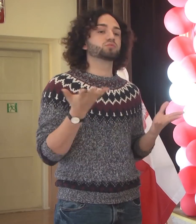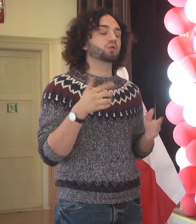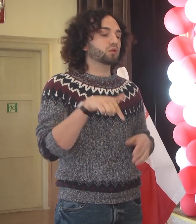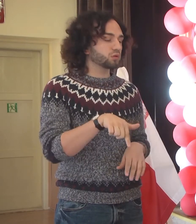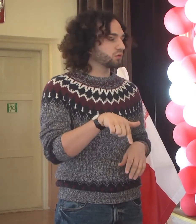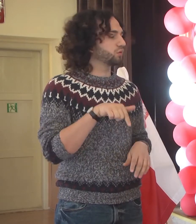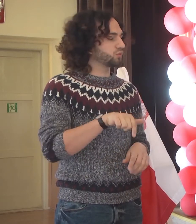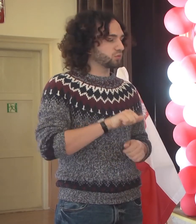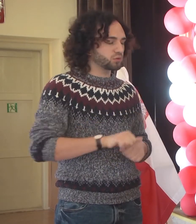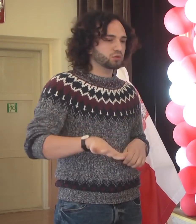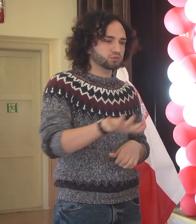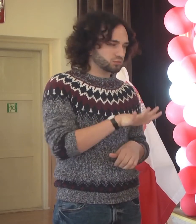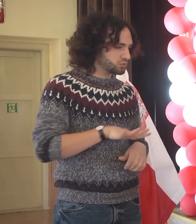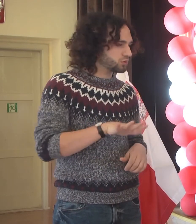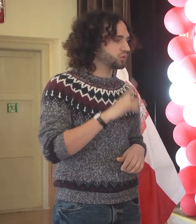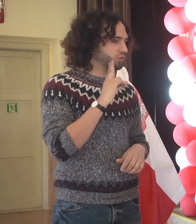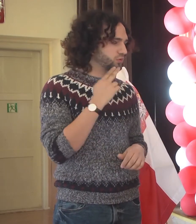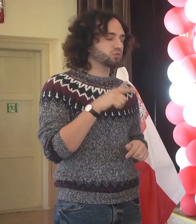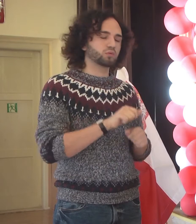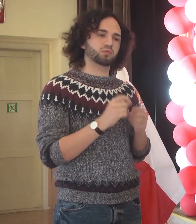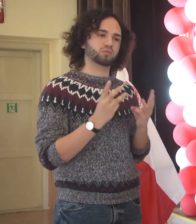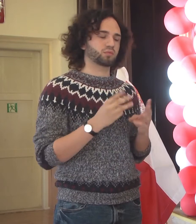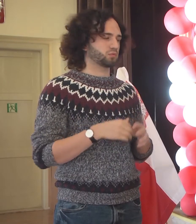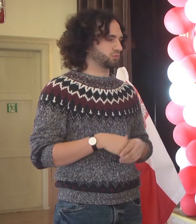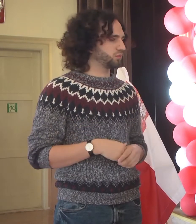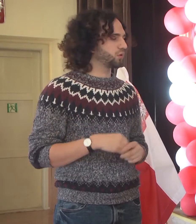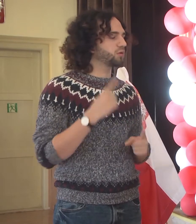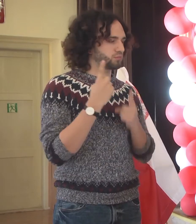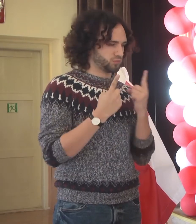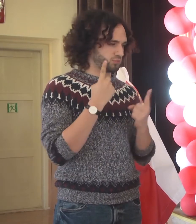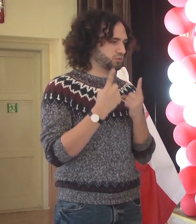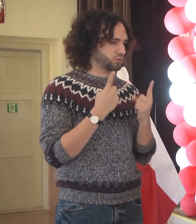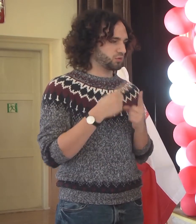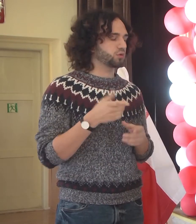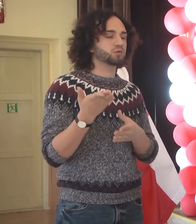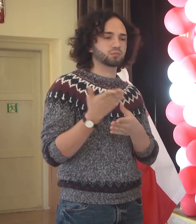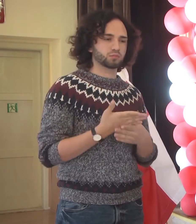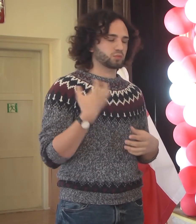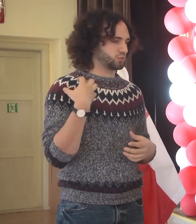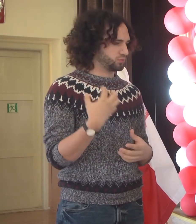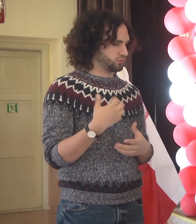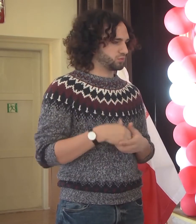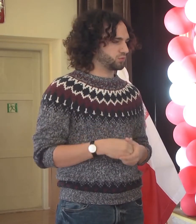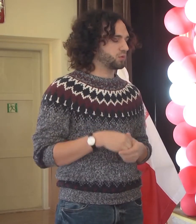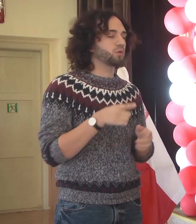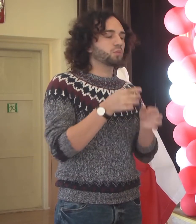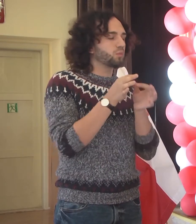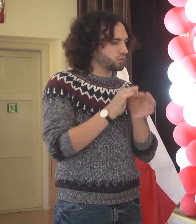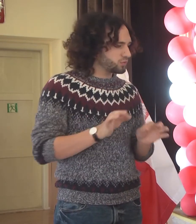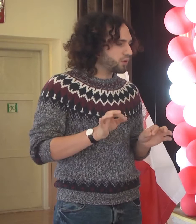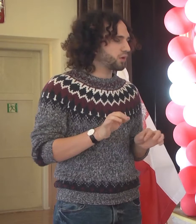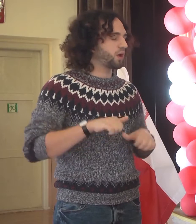poprzez to że jesteśmy razem i kształcimy się razem Myślę że zaproszenie gości pozwala na to żeby